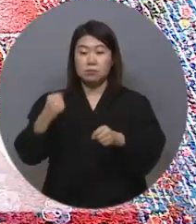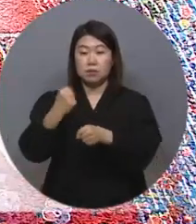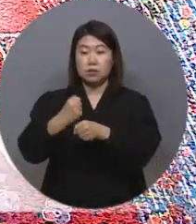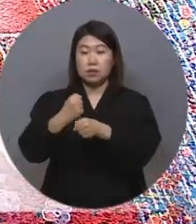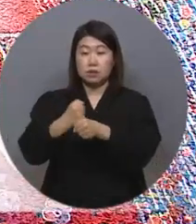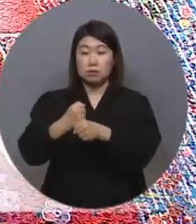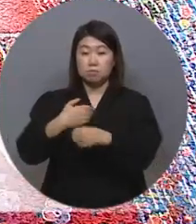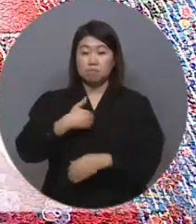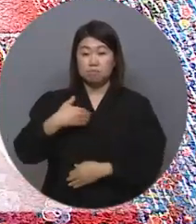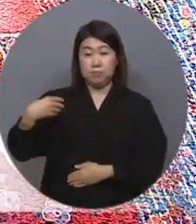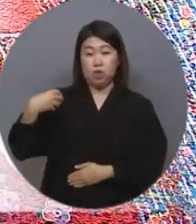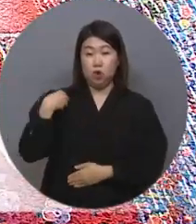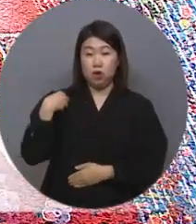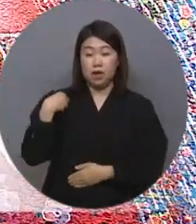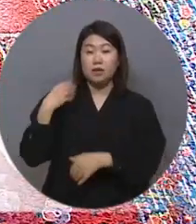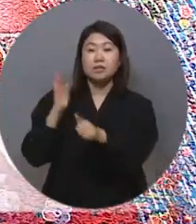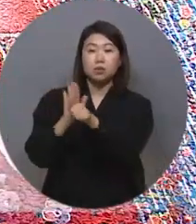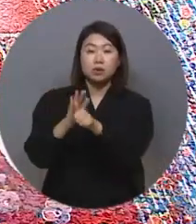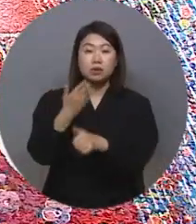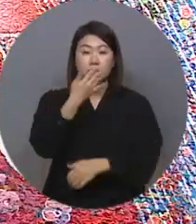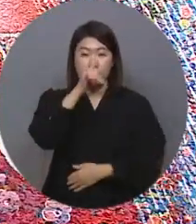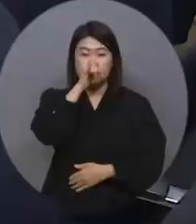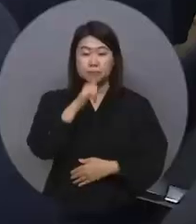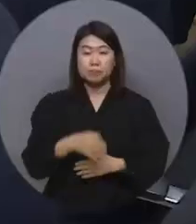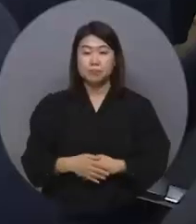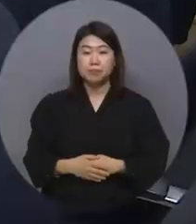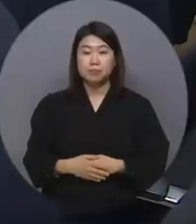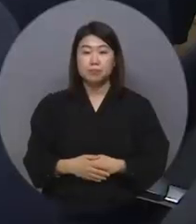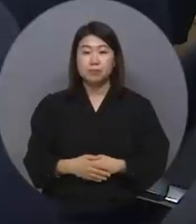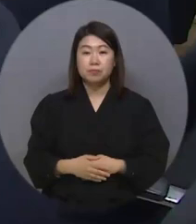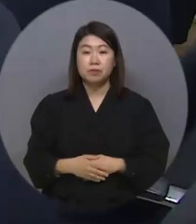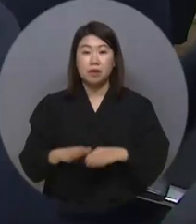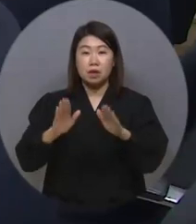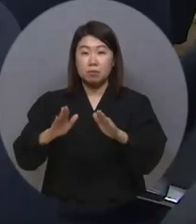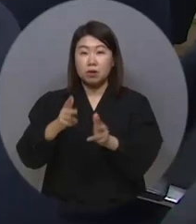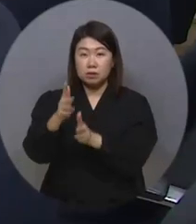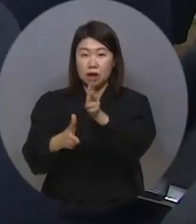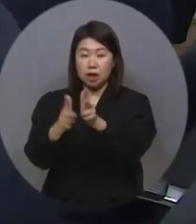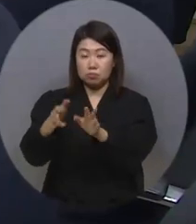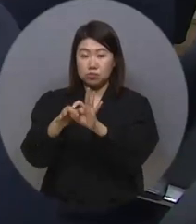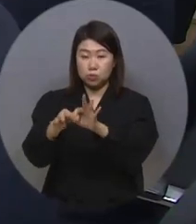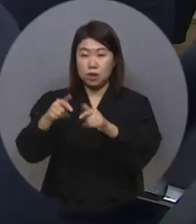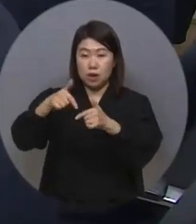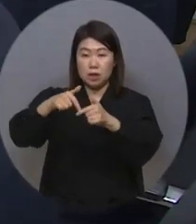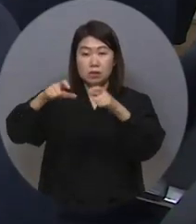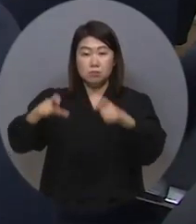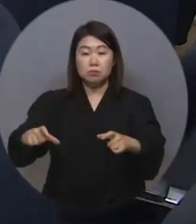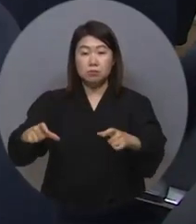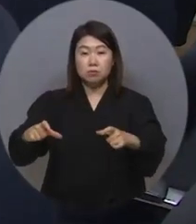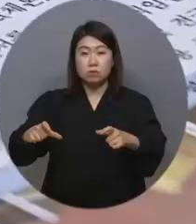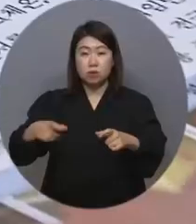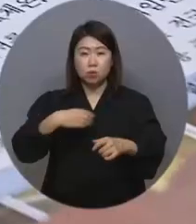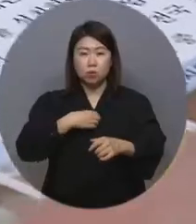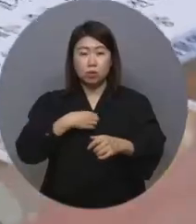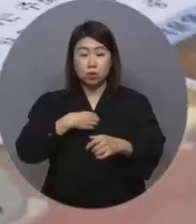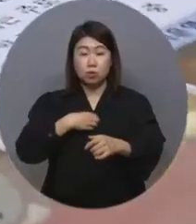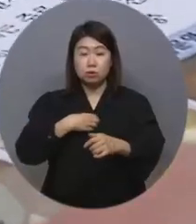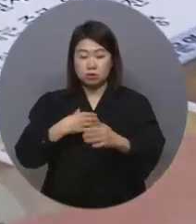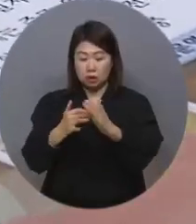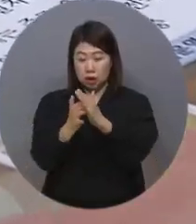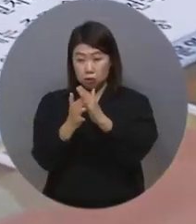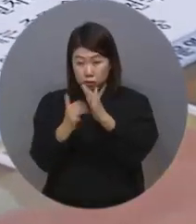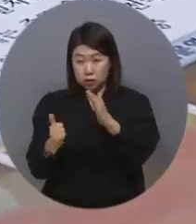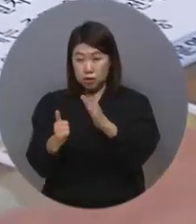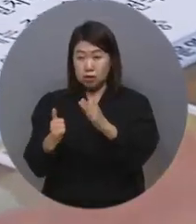우리 역할 또 기여할 수 있는 부분이 있다 생각됩니다. 이번 사업을 통해 강남구는 위기 가정에 대한 대응을